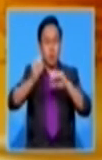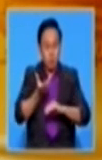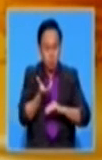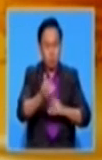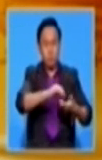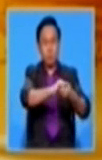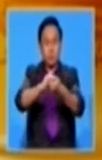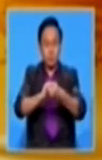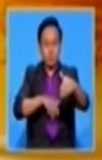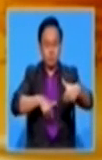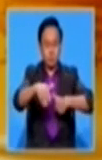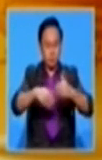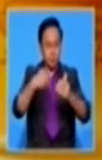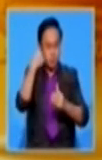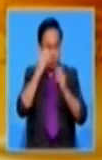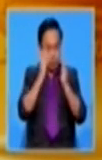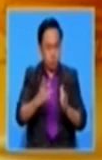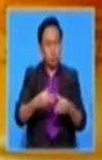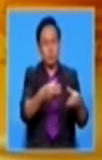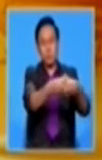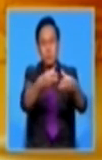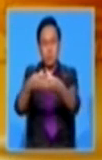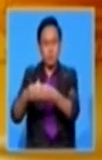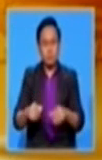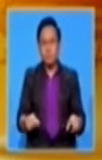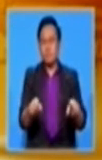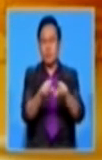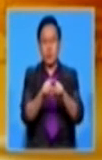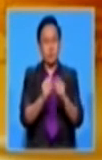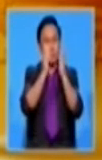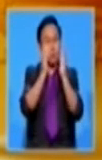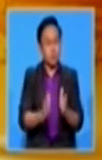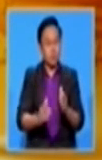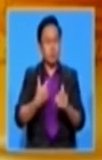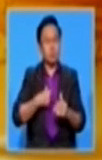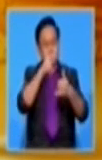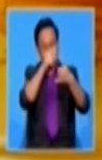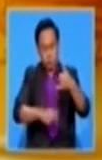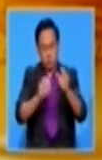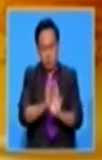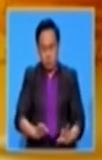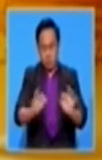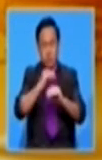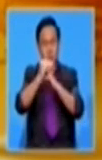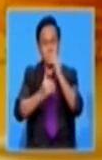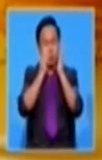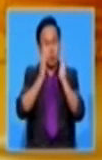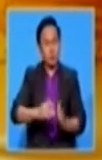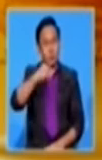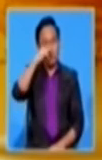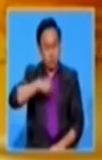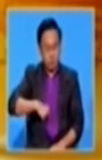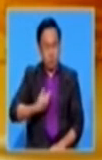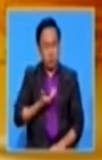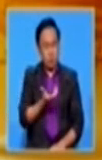งบสุขร่มเย็นภายใต้ร่มพระบรมโพธิสมภารสำหรับรัฐบาลนะครับขอความเข้าใจความร่วมมือจากประชาชนทุกคนทุ